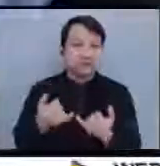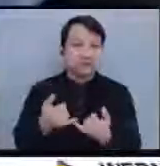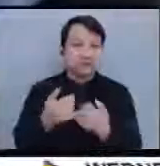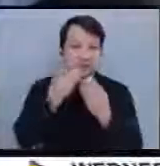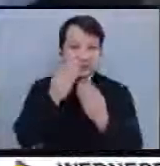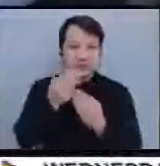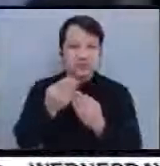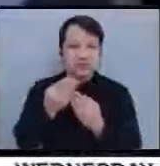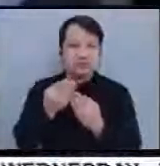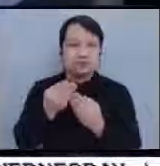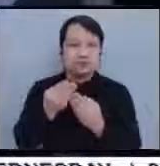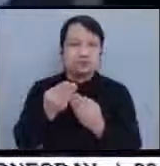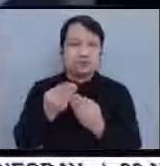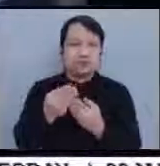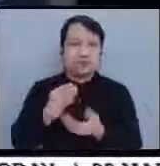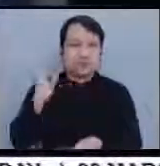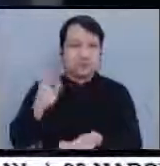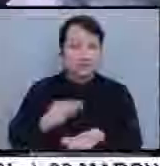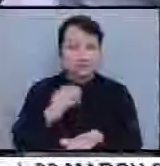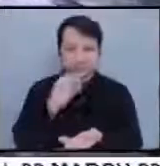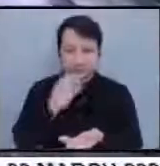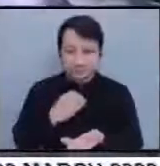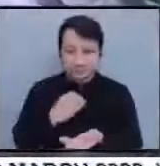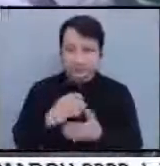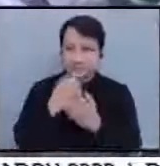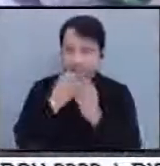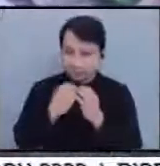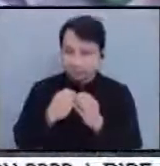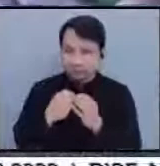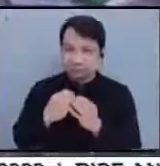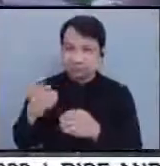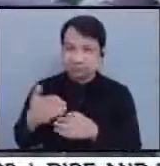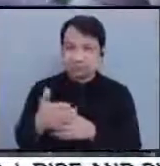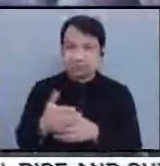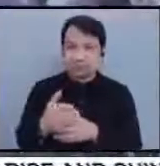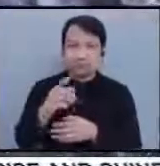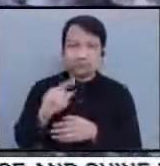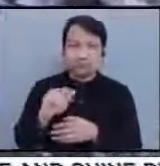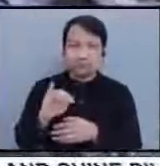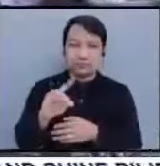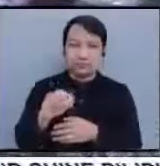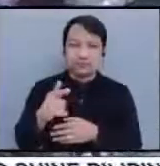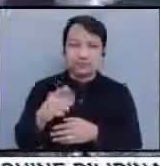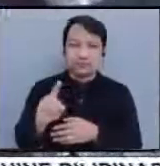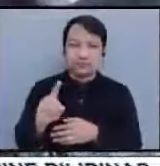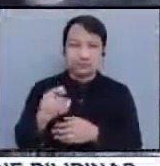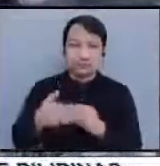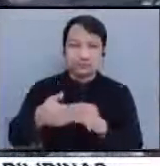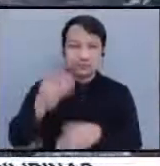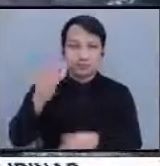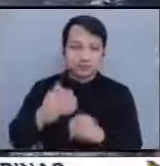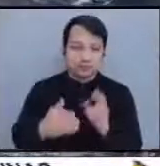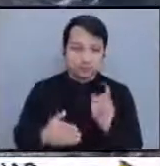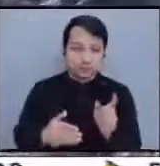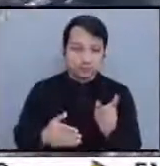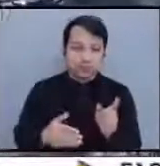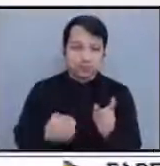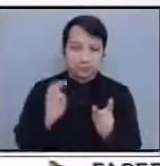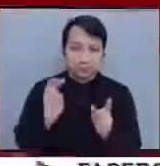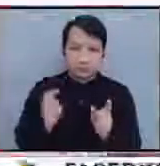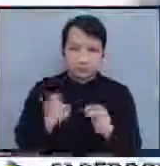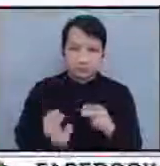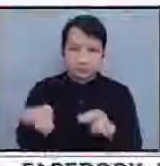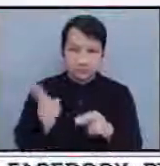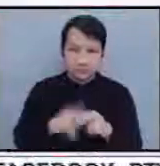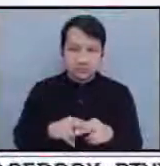nga, pinakamurang isda pa ang binili niya. Sa tandang Sora Market, tumaas ng 20 hanggang 60 piso ang presyo ng